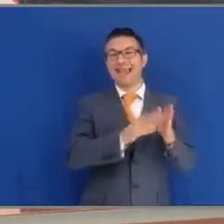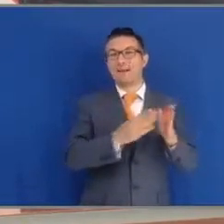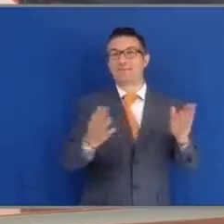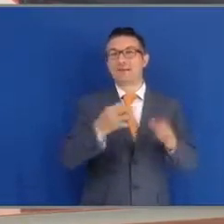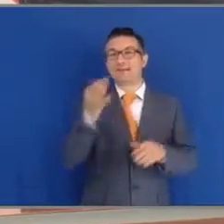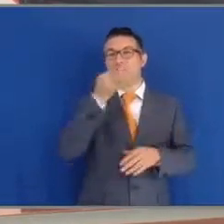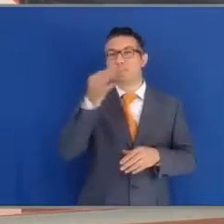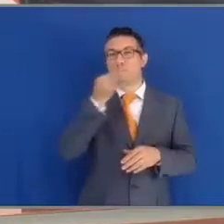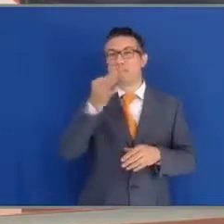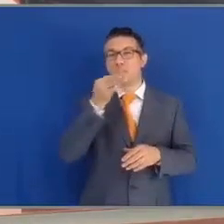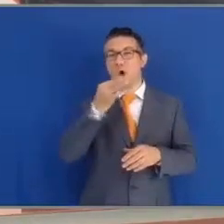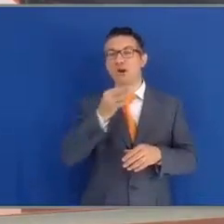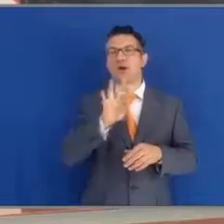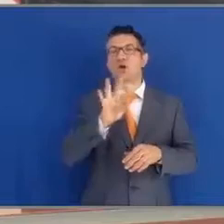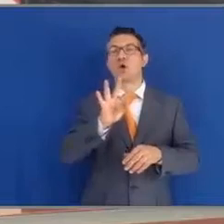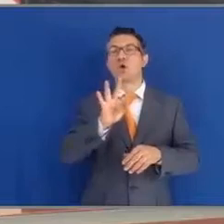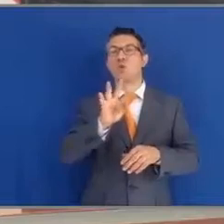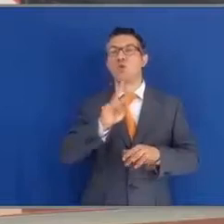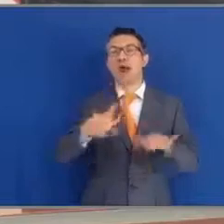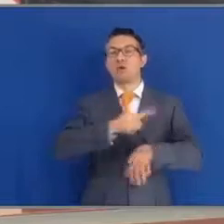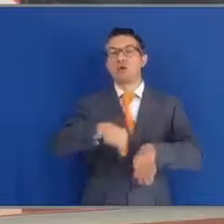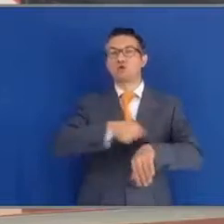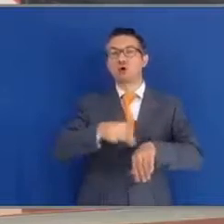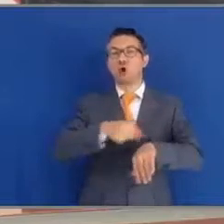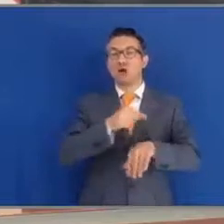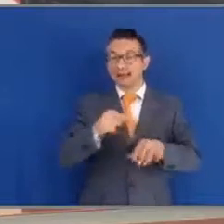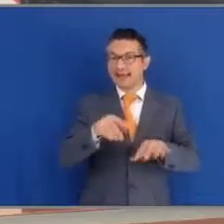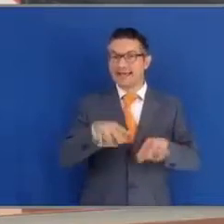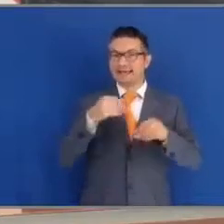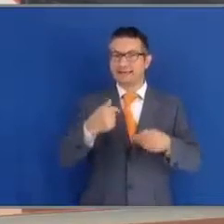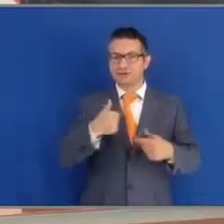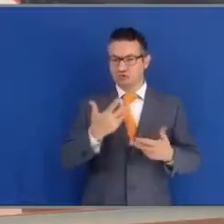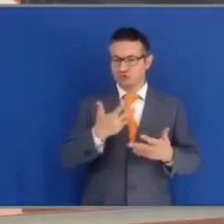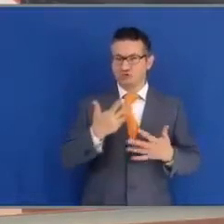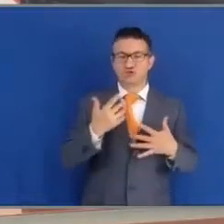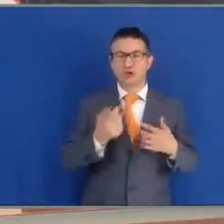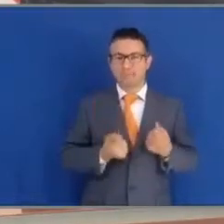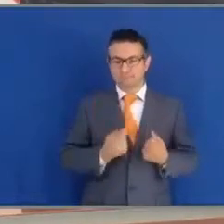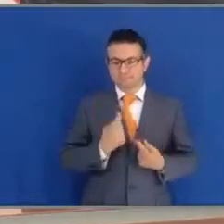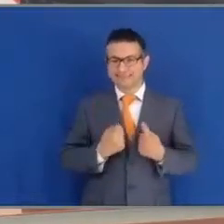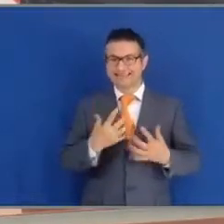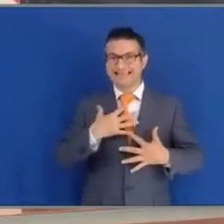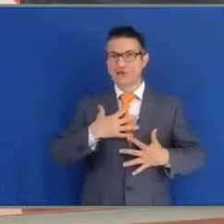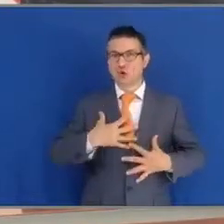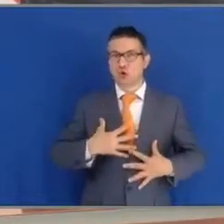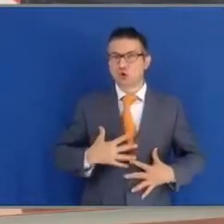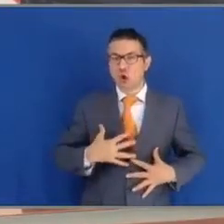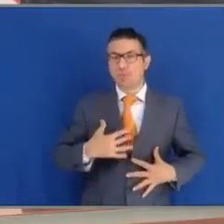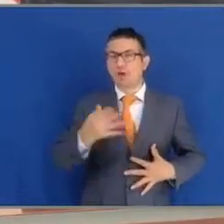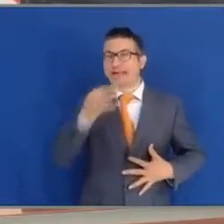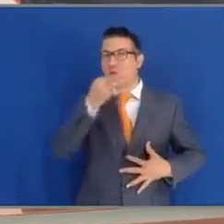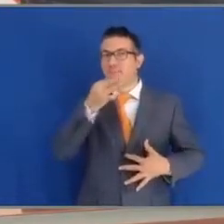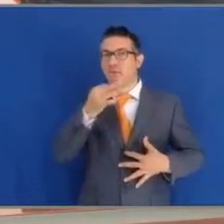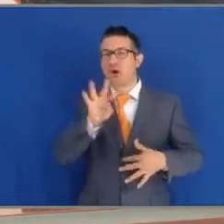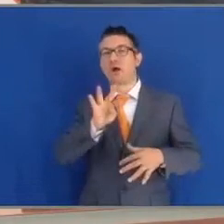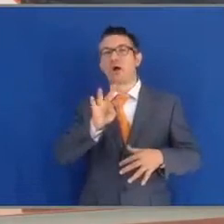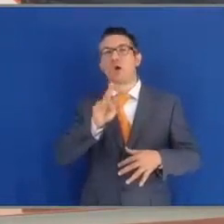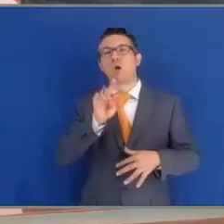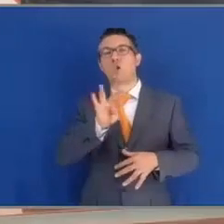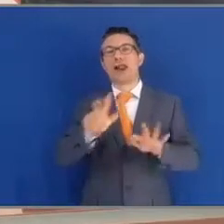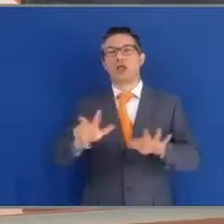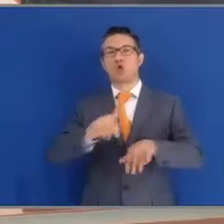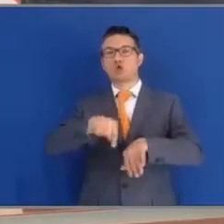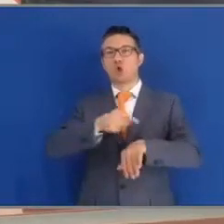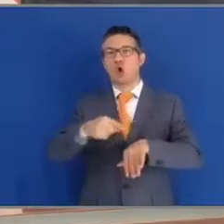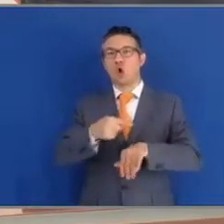a 48 ore da data inizio sintomi, data diagnosi, e questo è assolutamente un livello accettabile ed